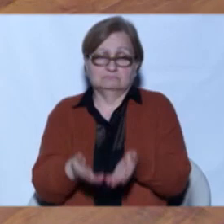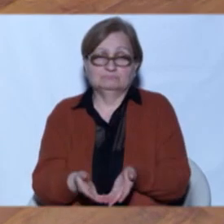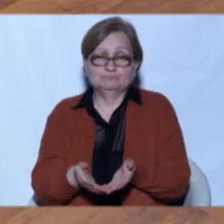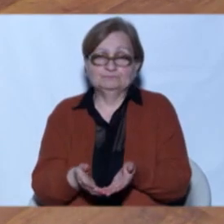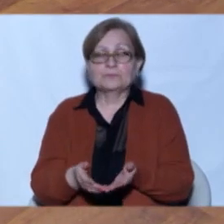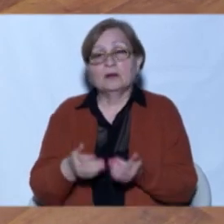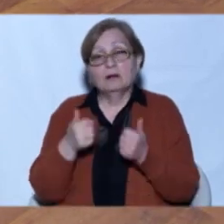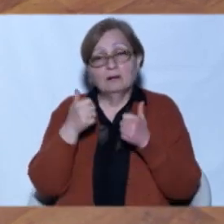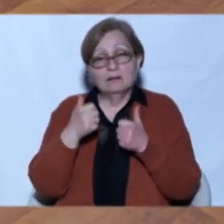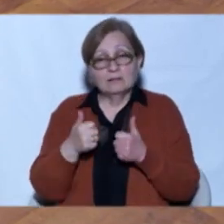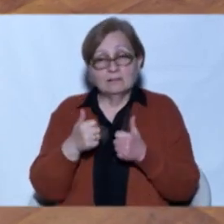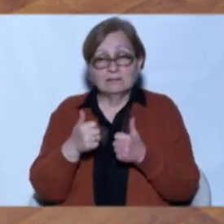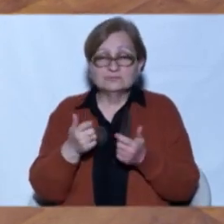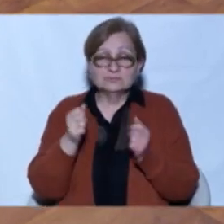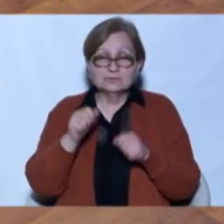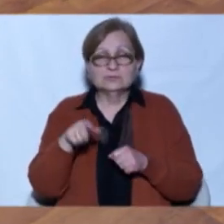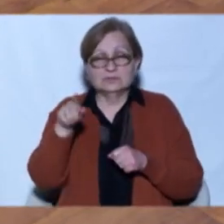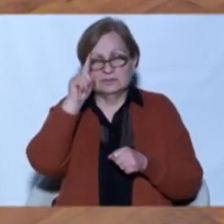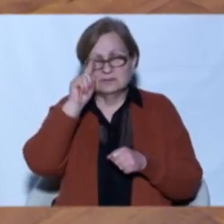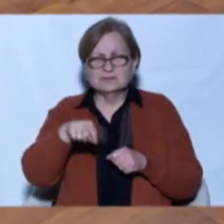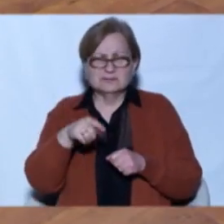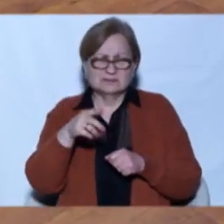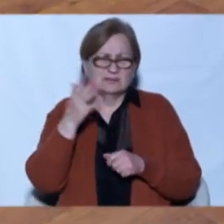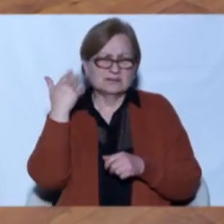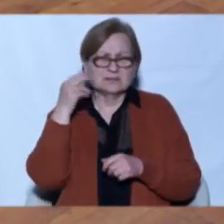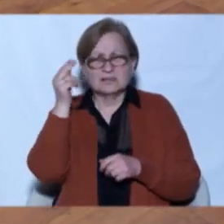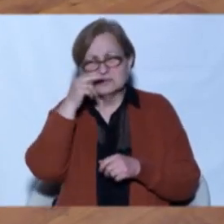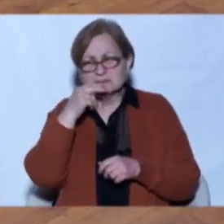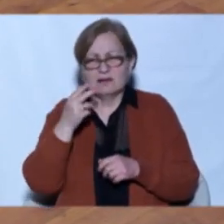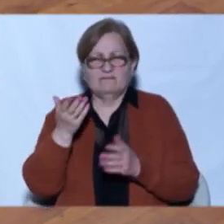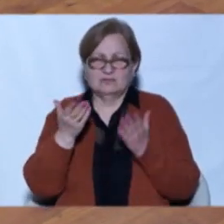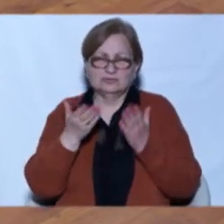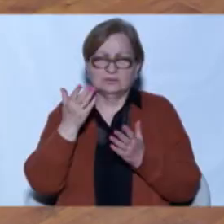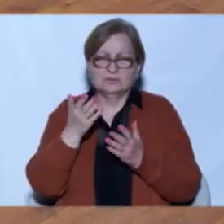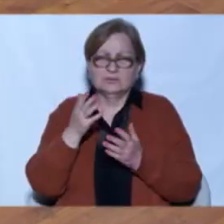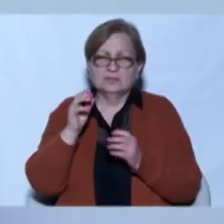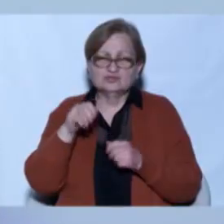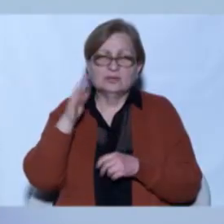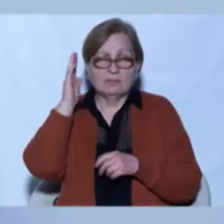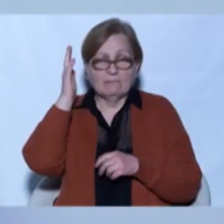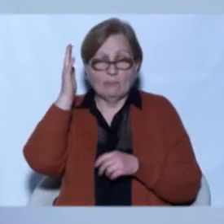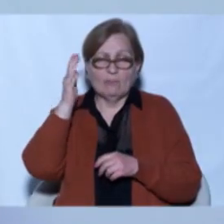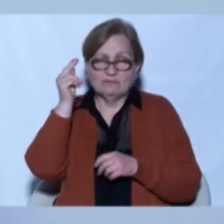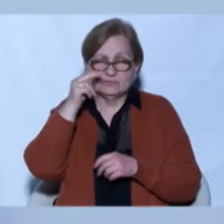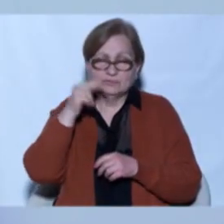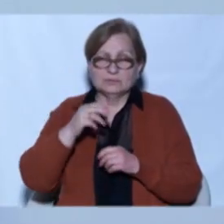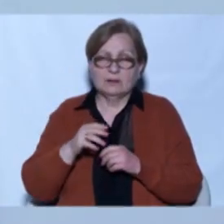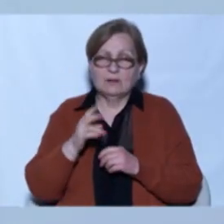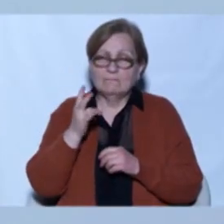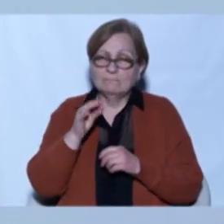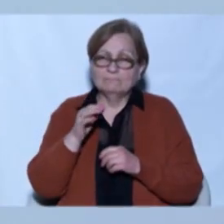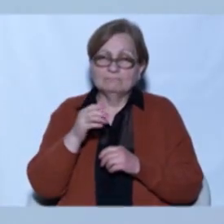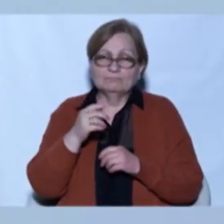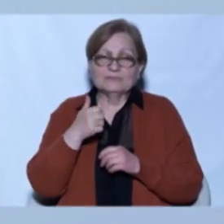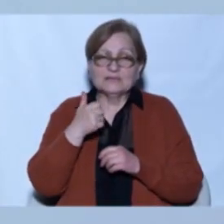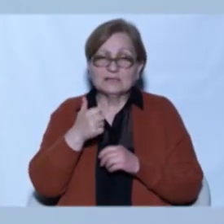კარგი იქნება, შეიძლება ეს ლექსი შენ უკვე ნასწავლი გაქვს, ან კიდევ სამომავლო დაპირებ მის შესწავლას, მაგრამ